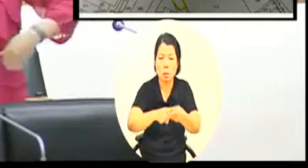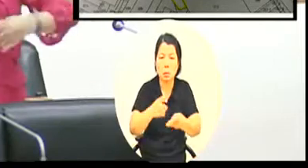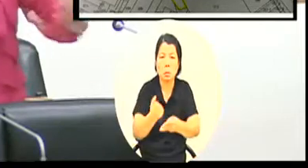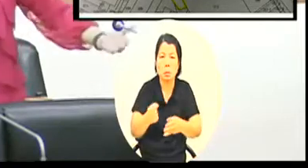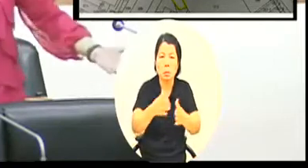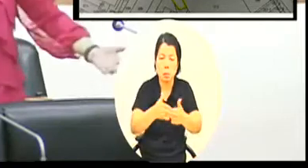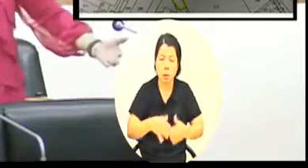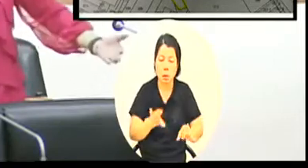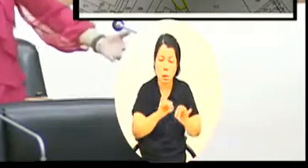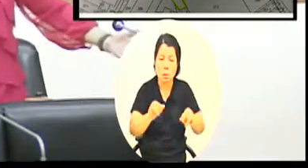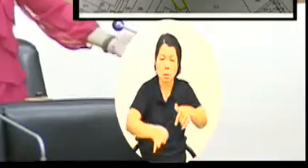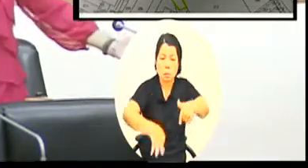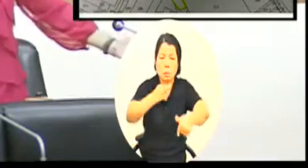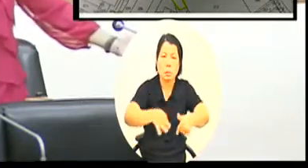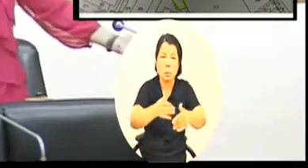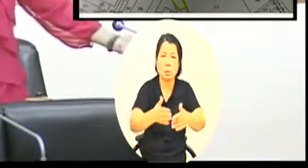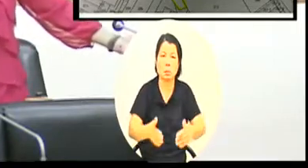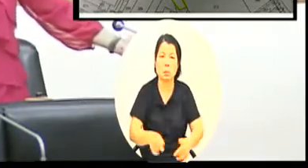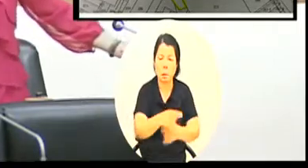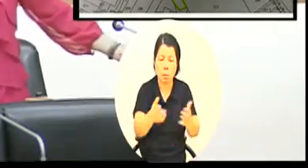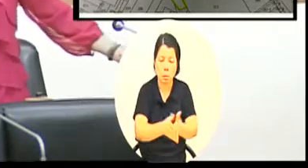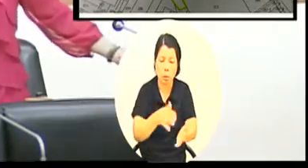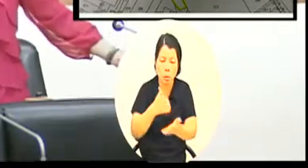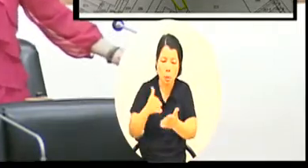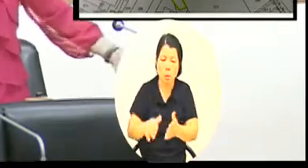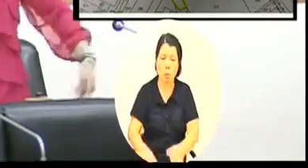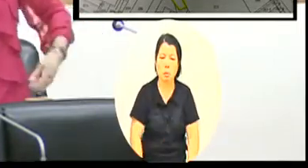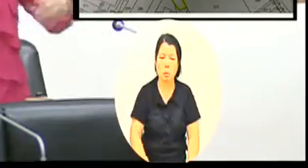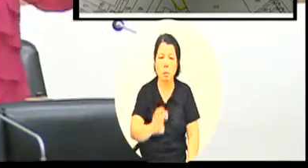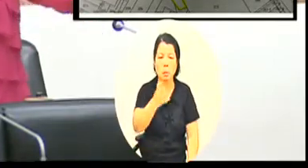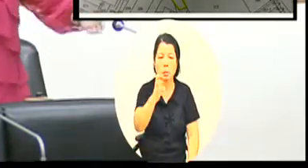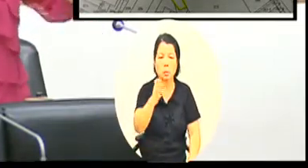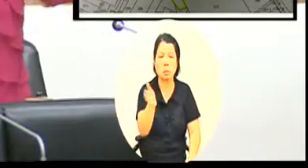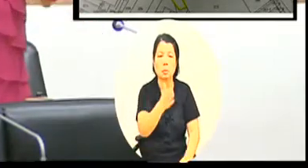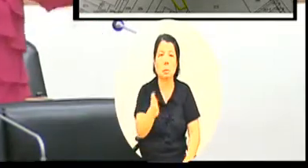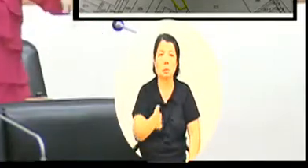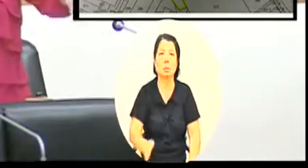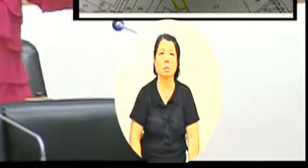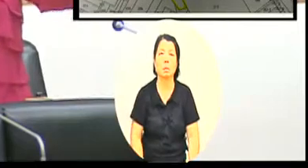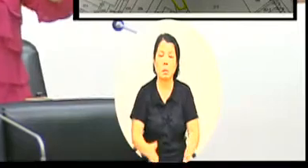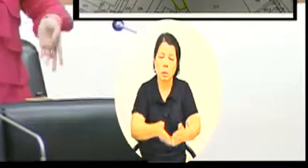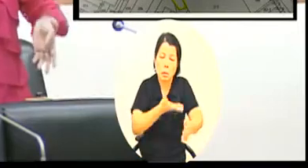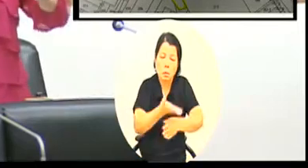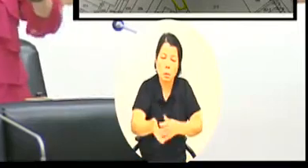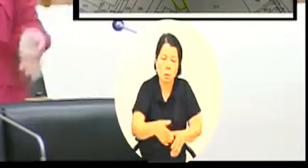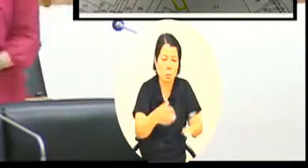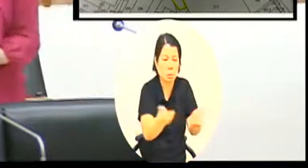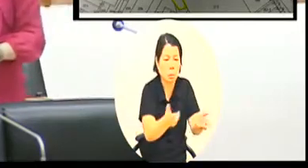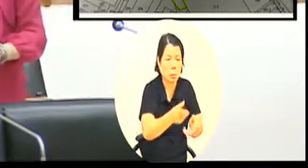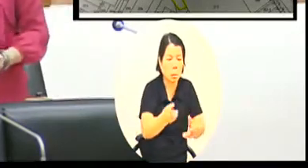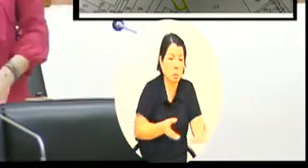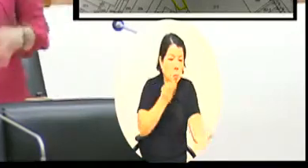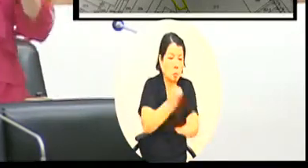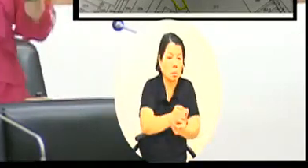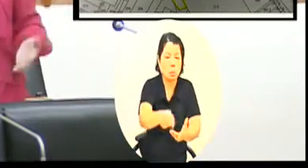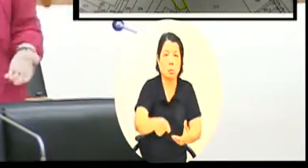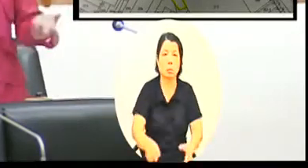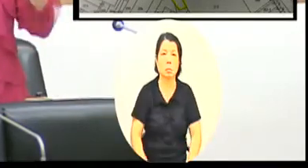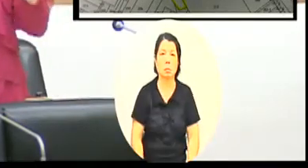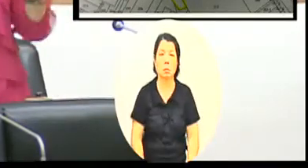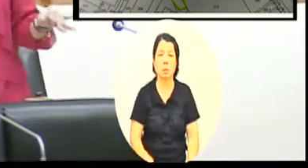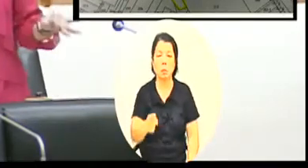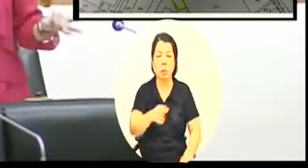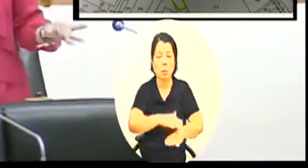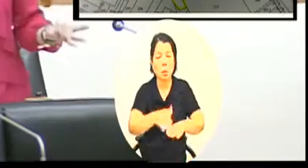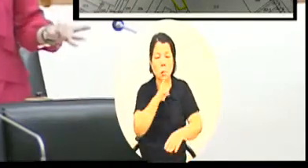地价有多少钱，他们那时候开出来大概是有40万左右，可是问题是你要叫建商来投资这块土地，他们会讲说